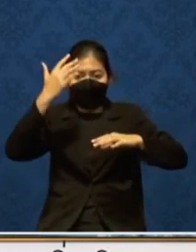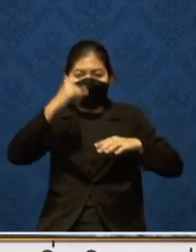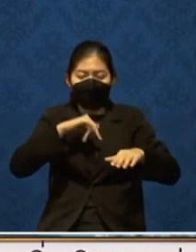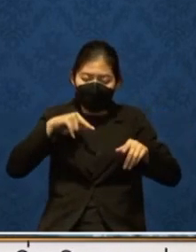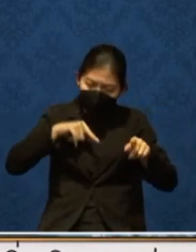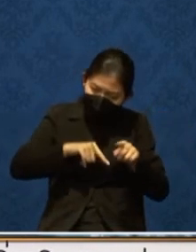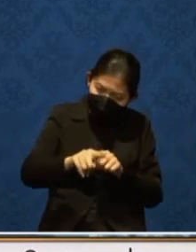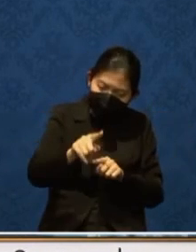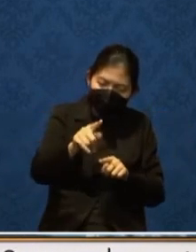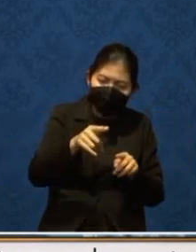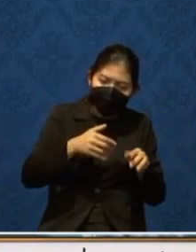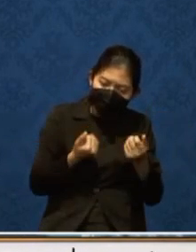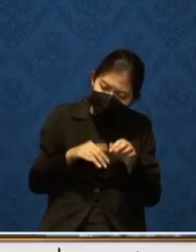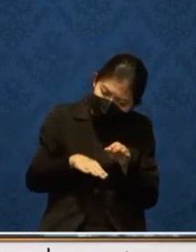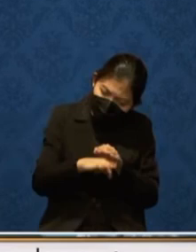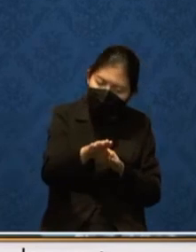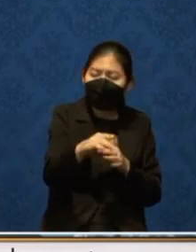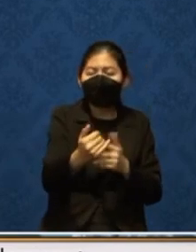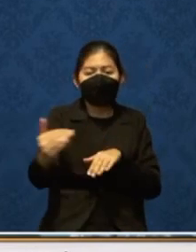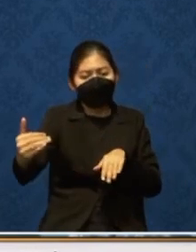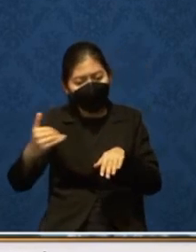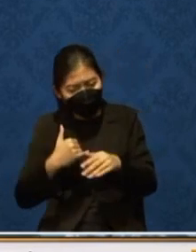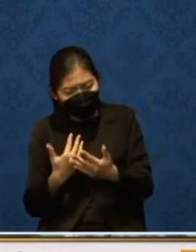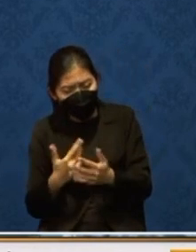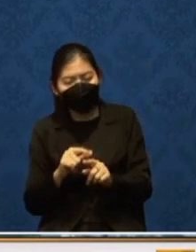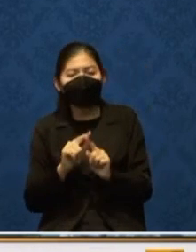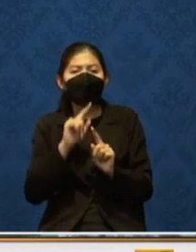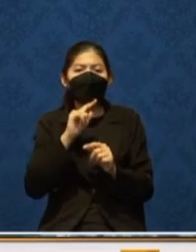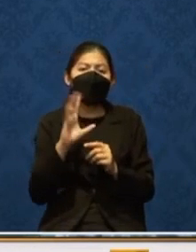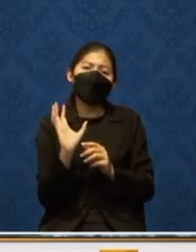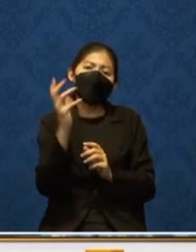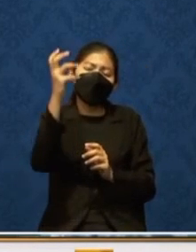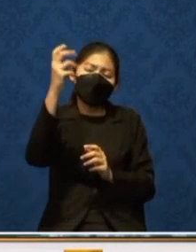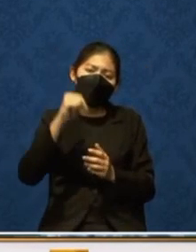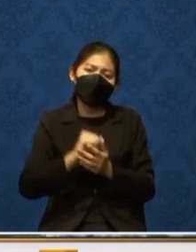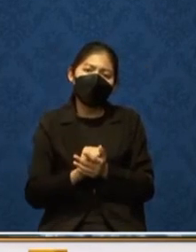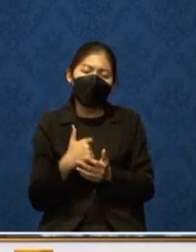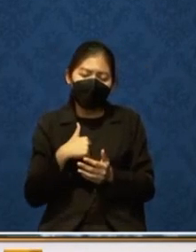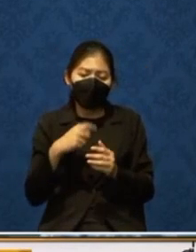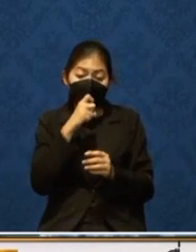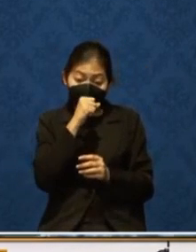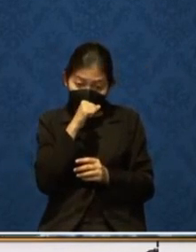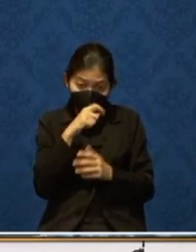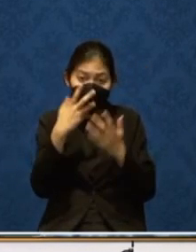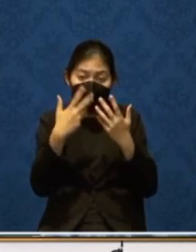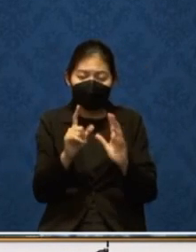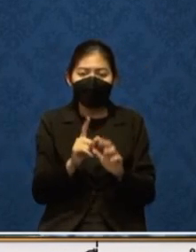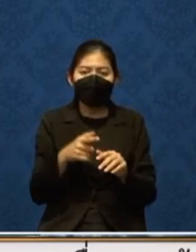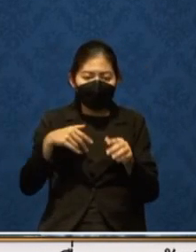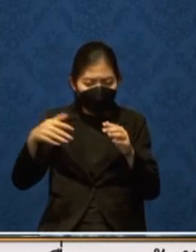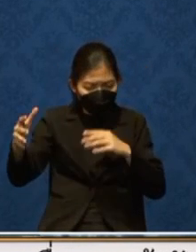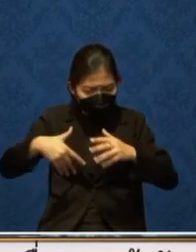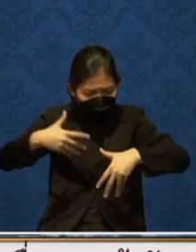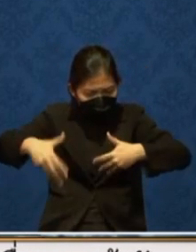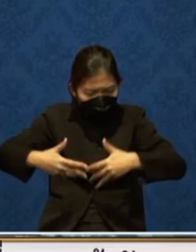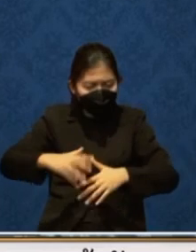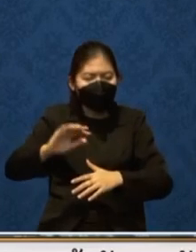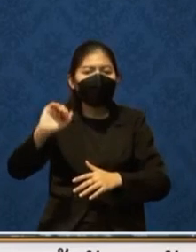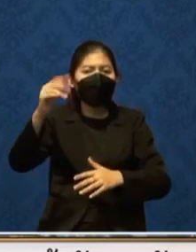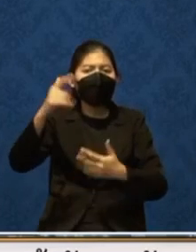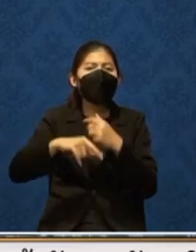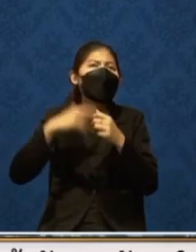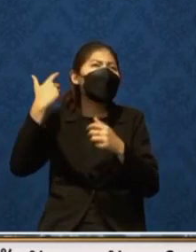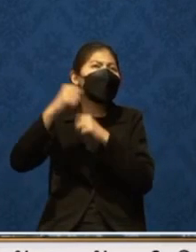ออกกับไลเข้านะครับแต่วทั่วโรคมกพิสุดอยู่แล้วครั่าลจะไลเข้ามากกาไลออกแล้วกจะเห็นแบในอดีตทผ่านมา 20